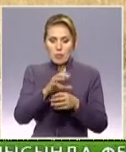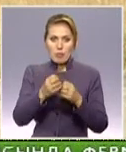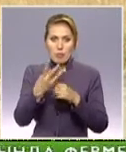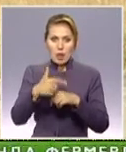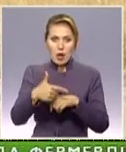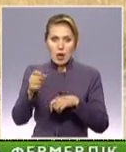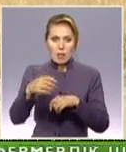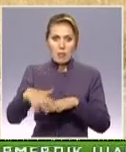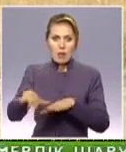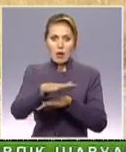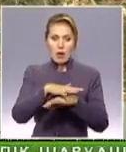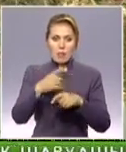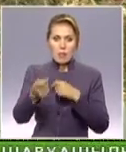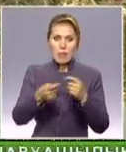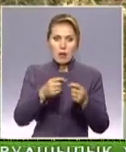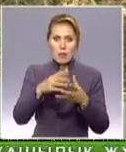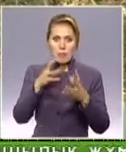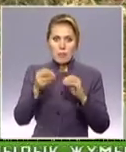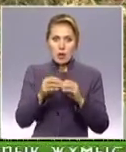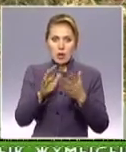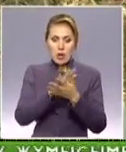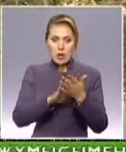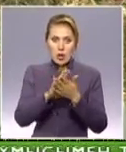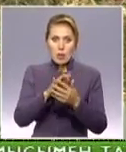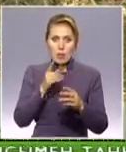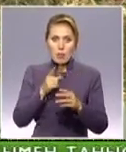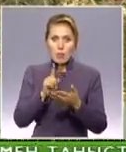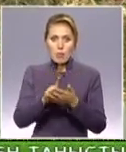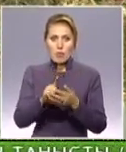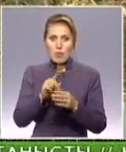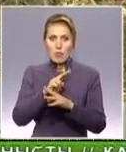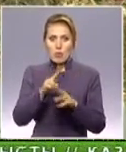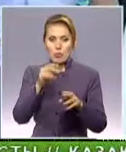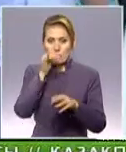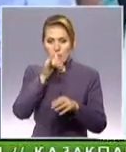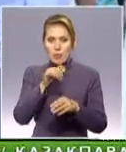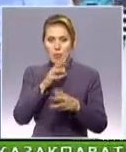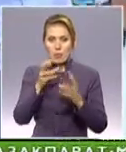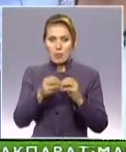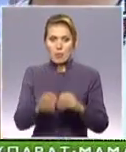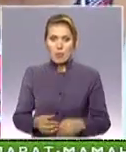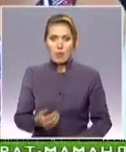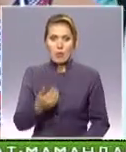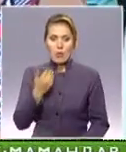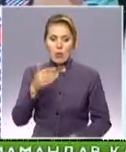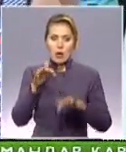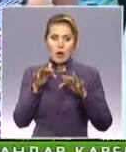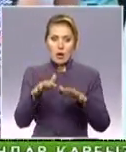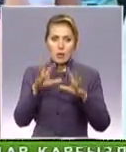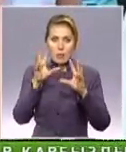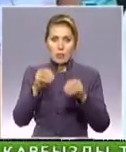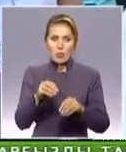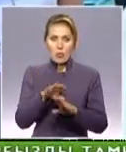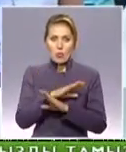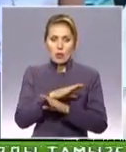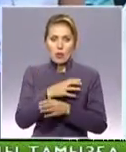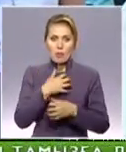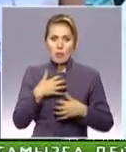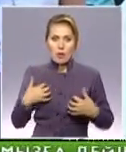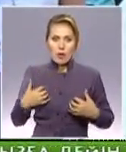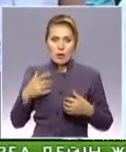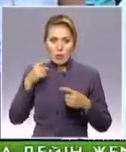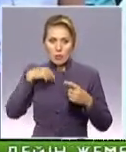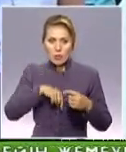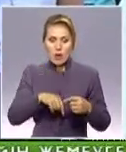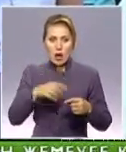гектарға созылған аумақ басшысының әрекетіне ешкімнің тосқауыл қояр түрі көрінбейді. Осы істеп жатқан заттың бәрі өлген малдың сүйек